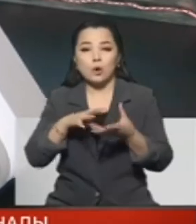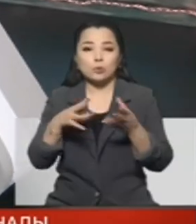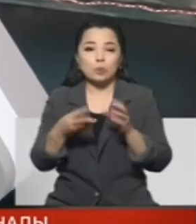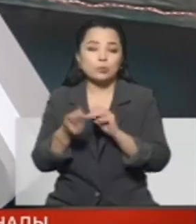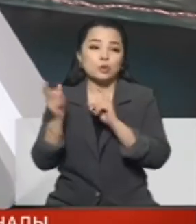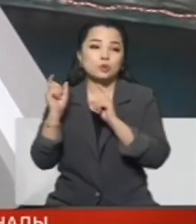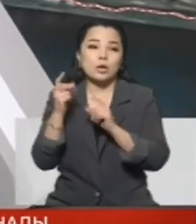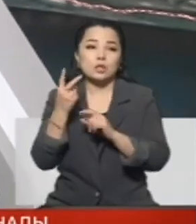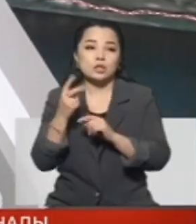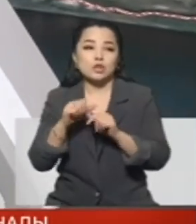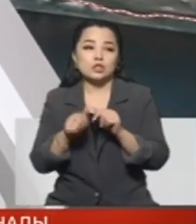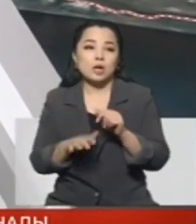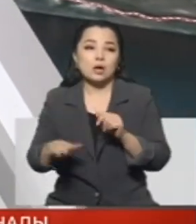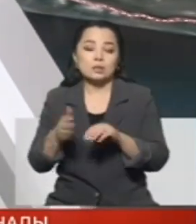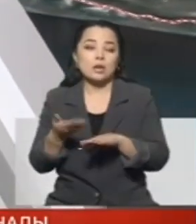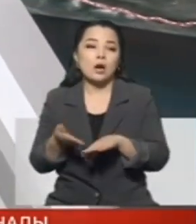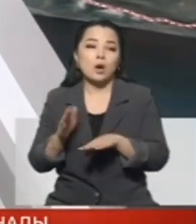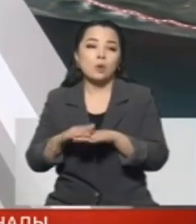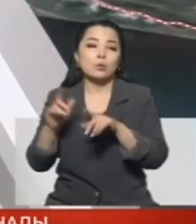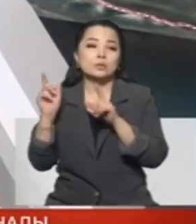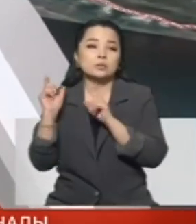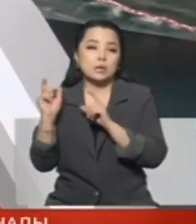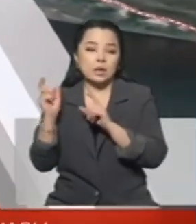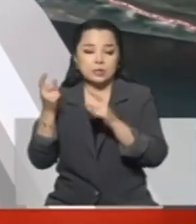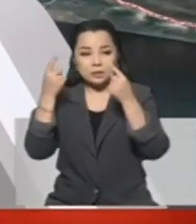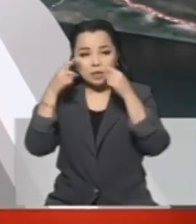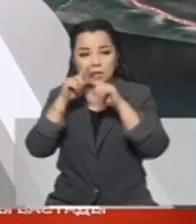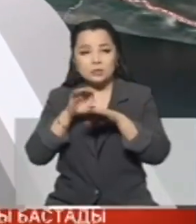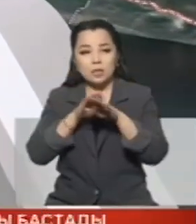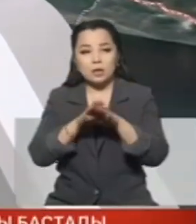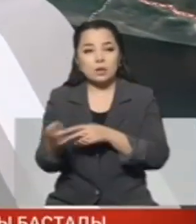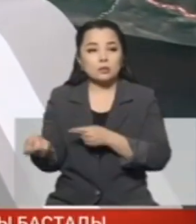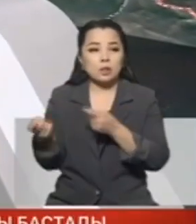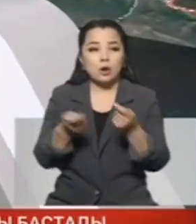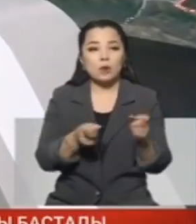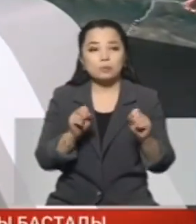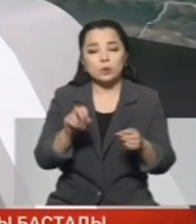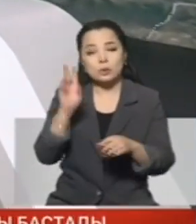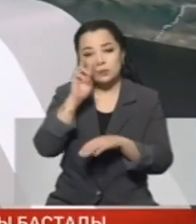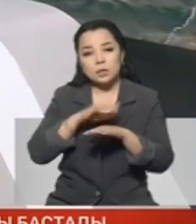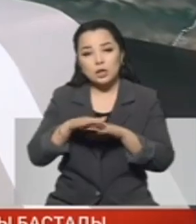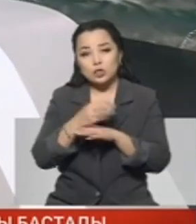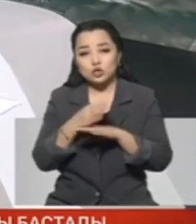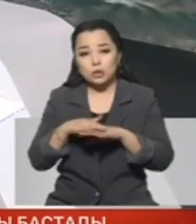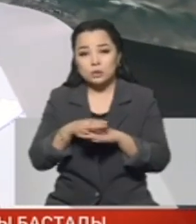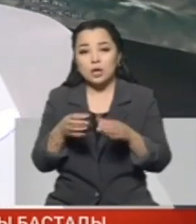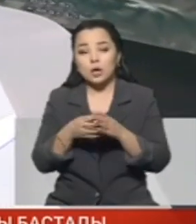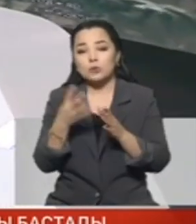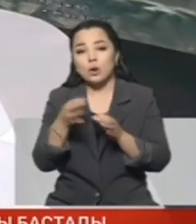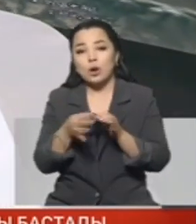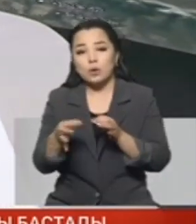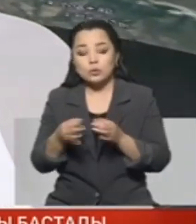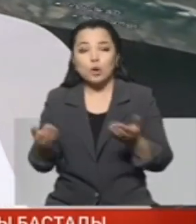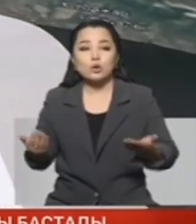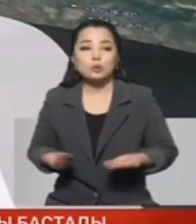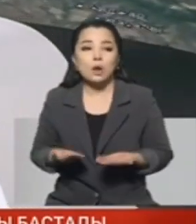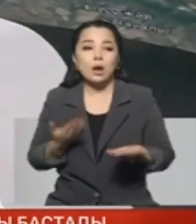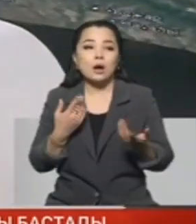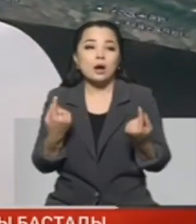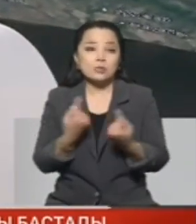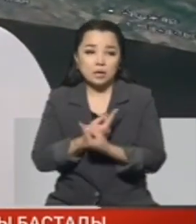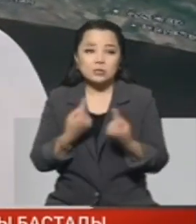жүкті екі жағаға ауыр техникамен алып өте беруге болады. Ең бастысы елдің шығысындағы 4 ауданының тұрғындары қатынас